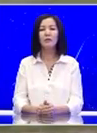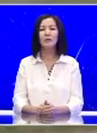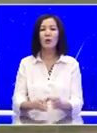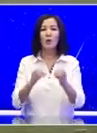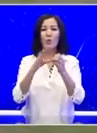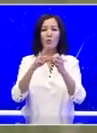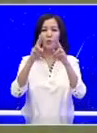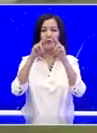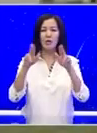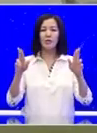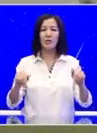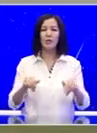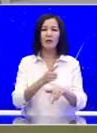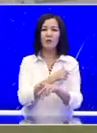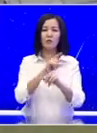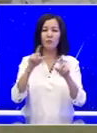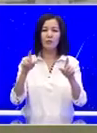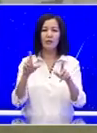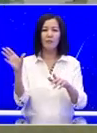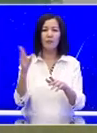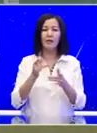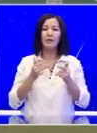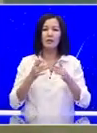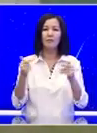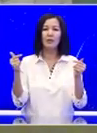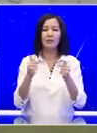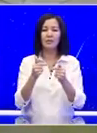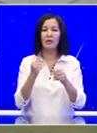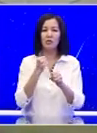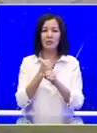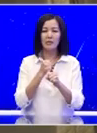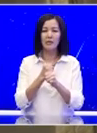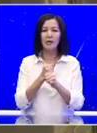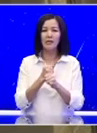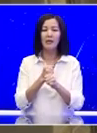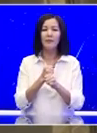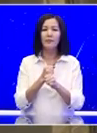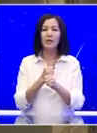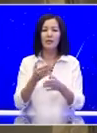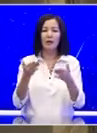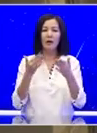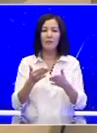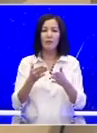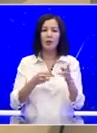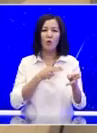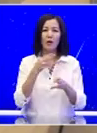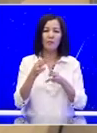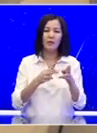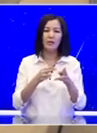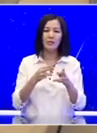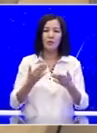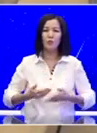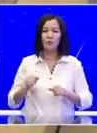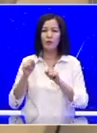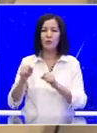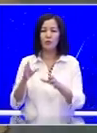14 шатырлық госпиталь ен далада болғанмен барлық талаптарға сай жасақталған. Мұнда қабылдау бөлімі, операциялық блок, жансақтау бөлімі,